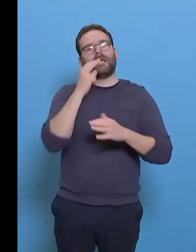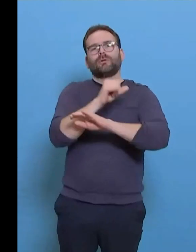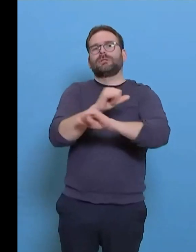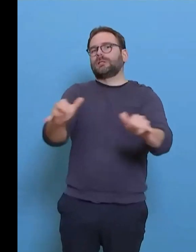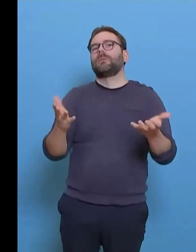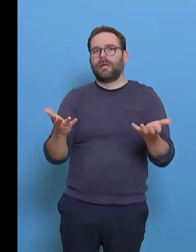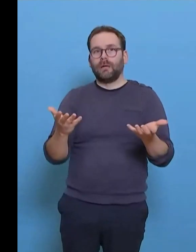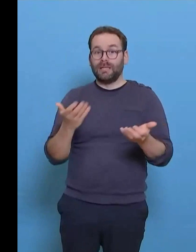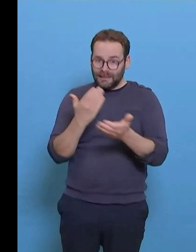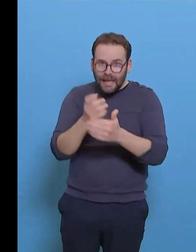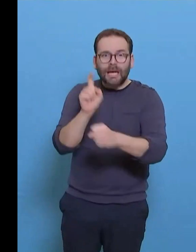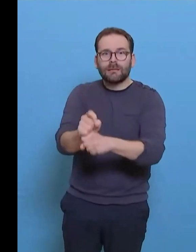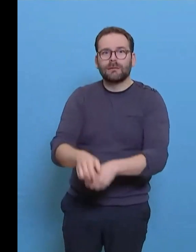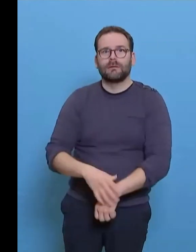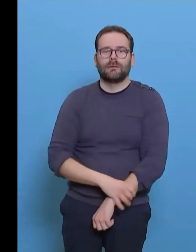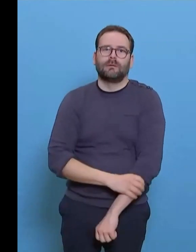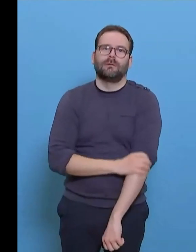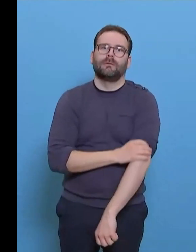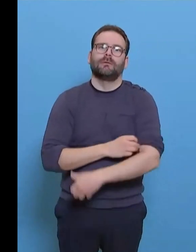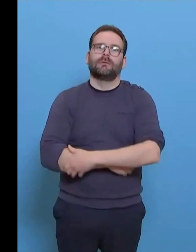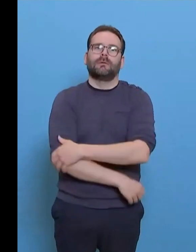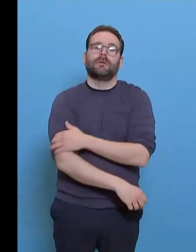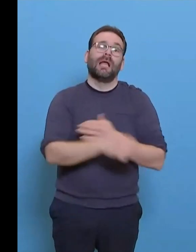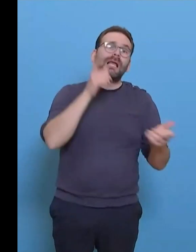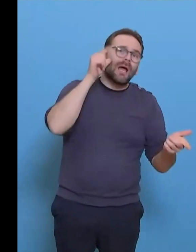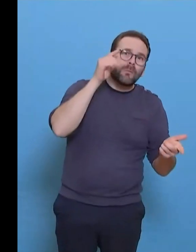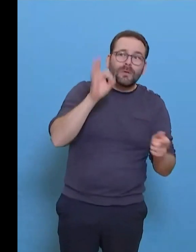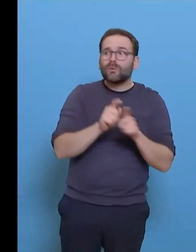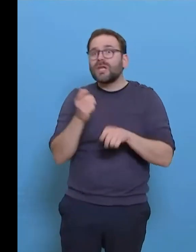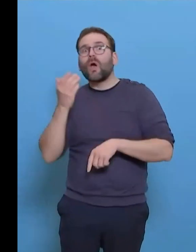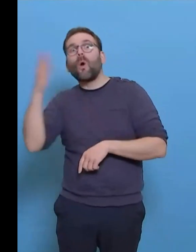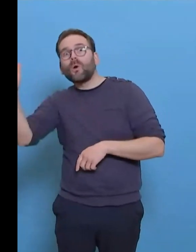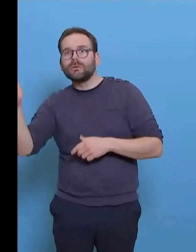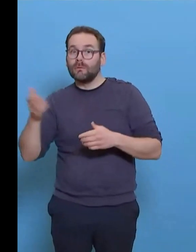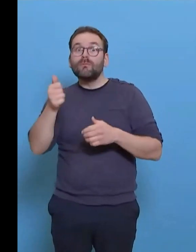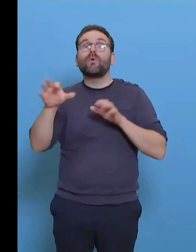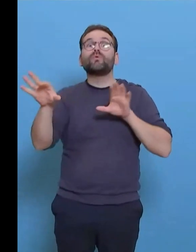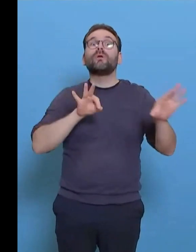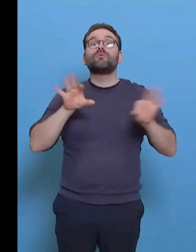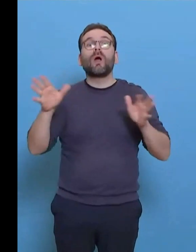reprochons. Il y a la République et il y a les autres. Choisissez votre camp.